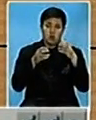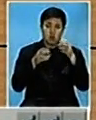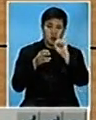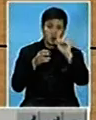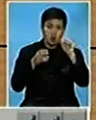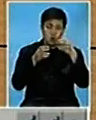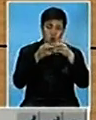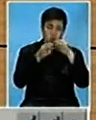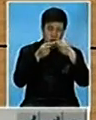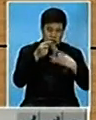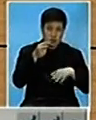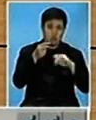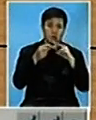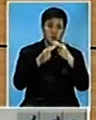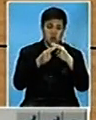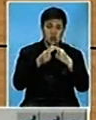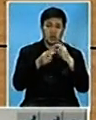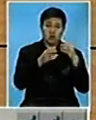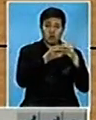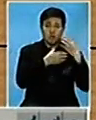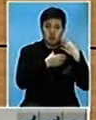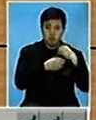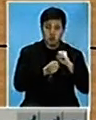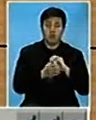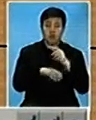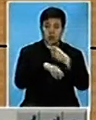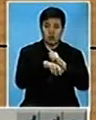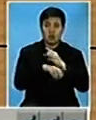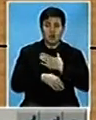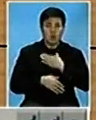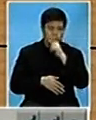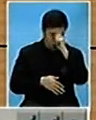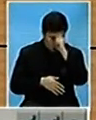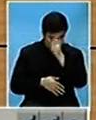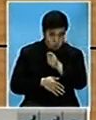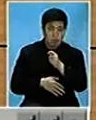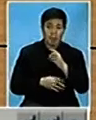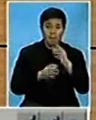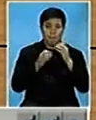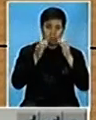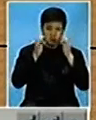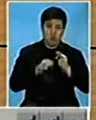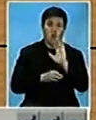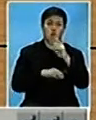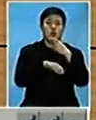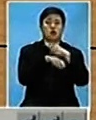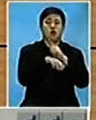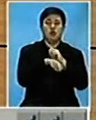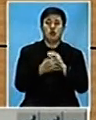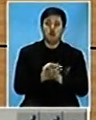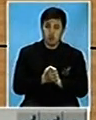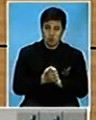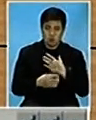แบบบัญชีรายชื่อพรรคประชาธิปัตย์ท่านประธานครับผมเคารพคำวินิจฉัยของท่านประธานและเ